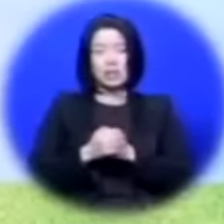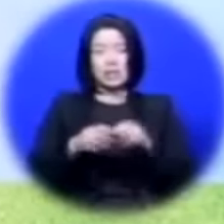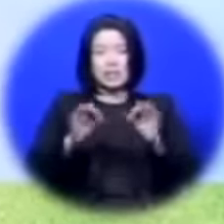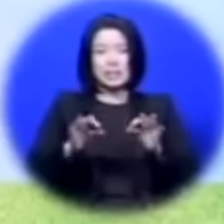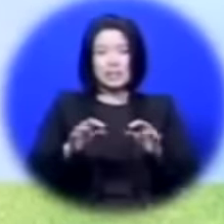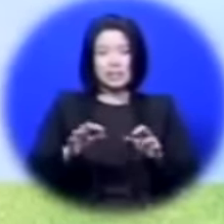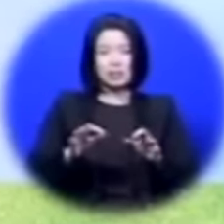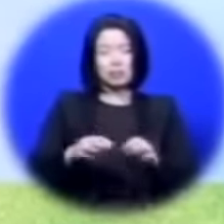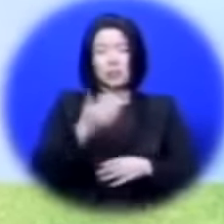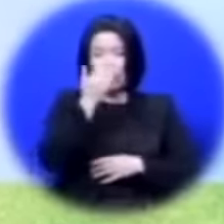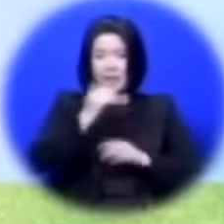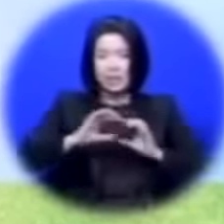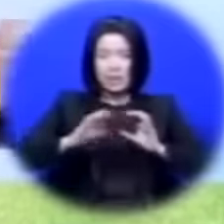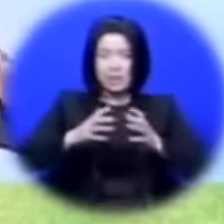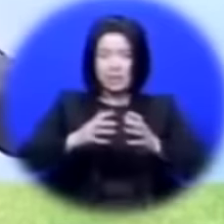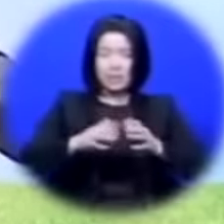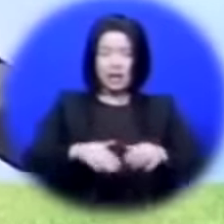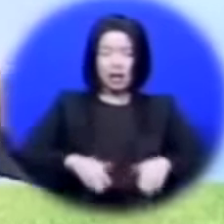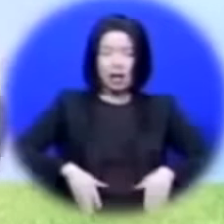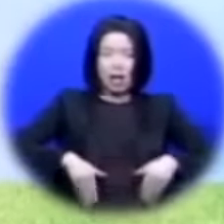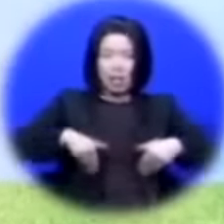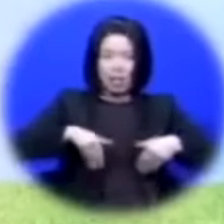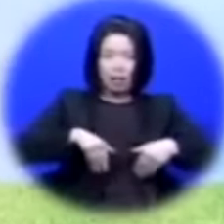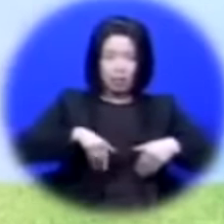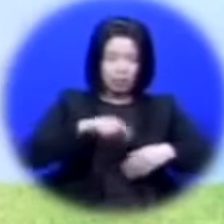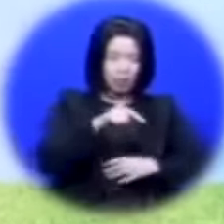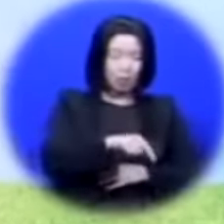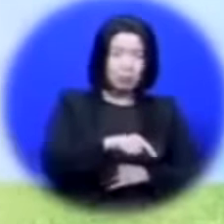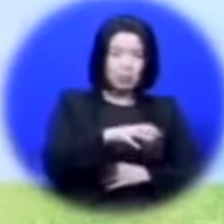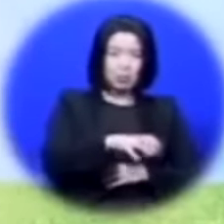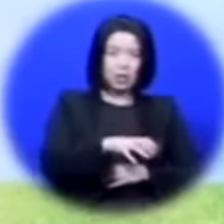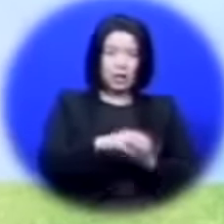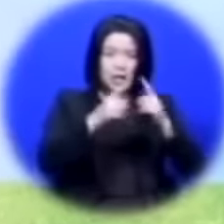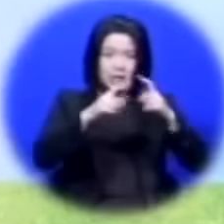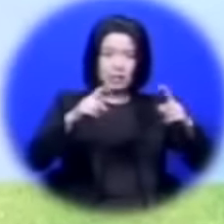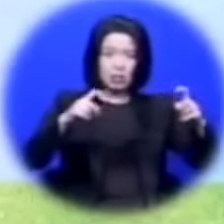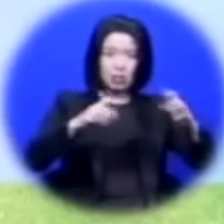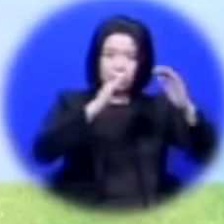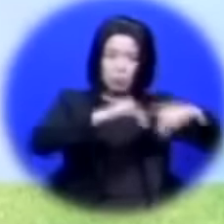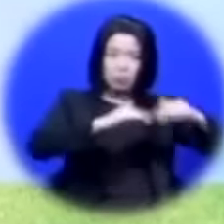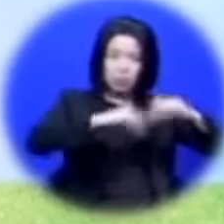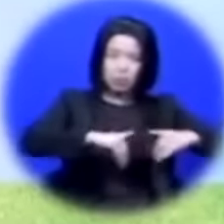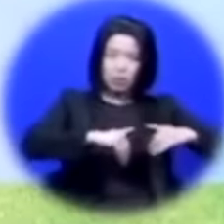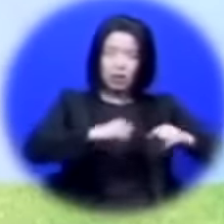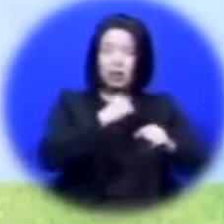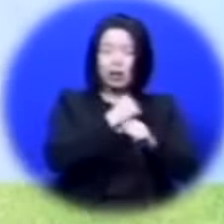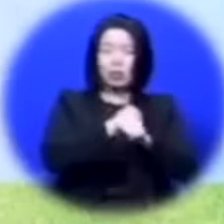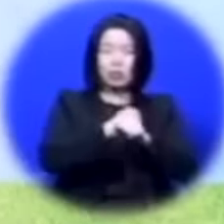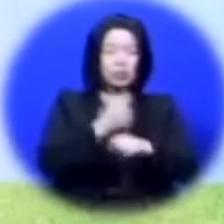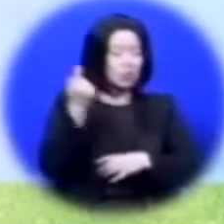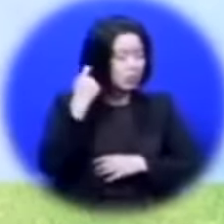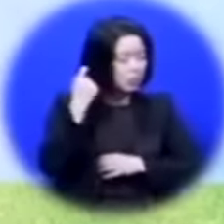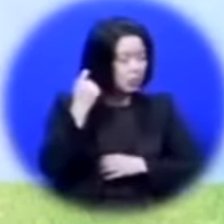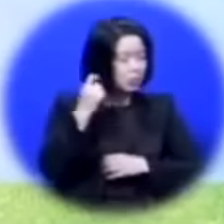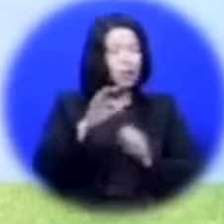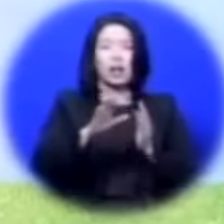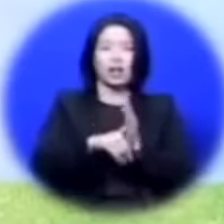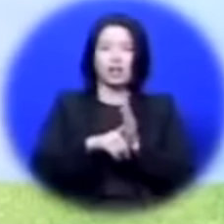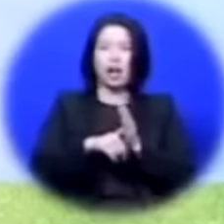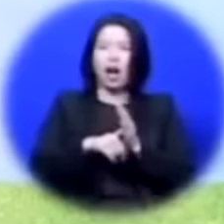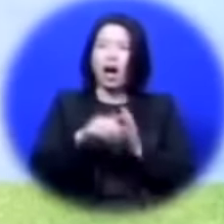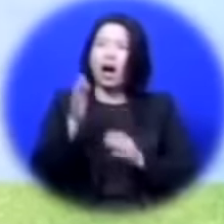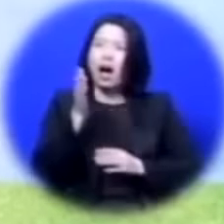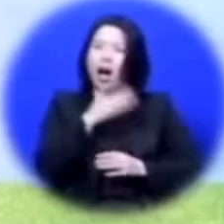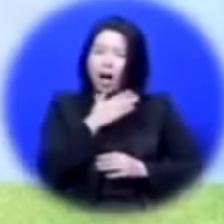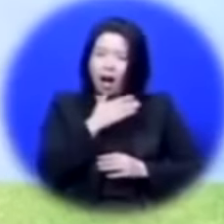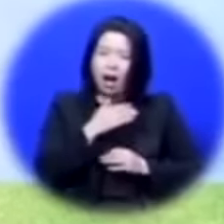남쪽이 성들이 다 무너져 가고 있다는 소식을 듣는 순간에 다윗의 마음속에 아차하고 깨달아지는